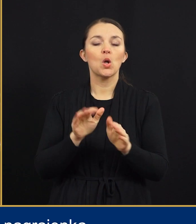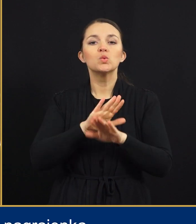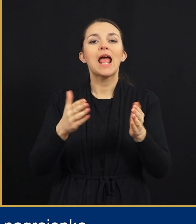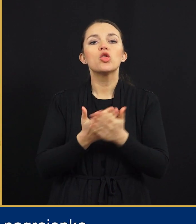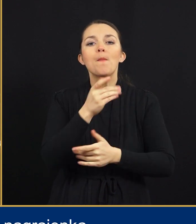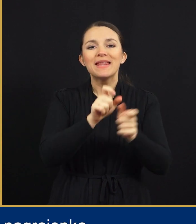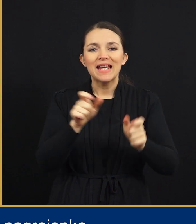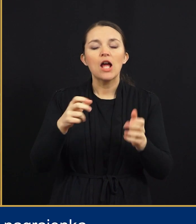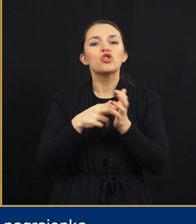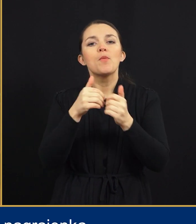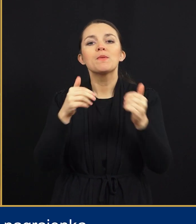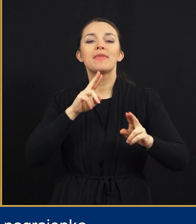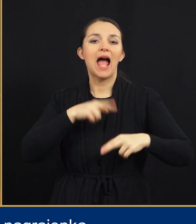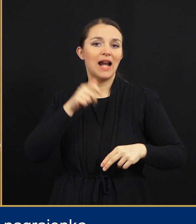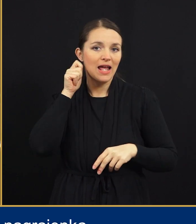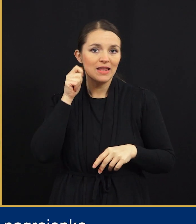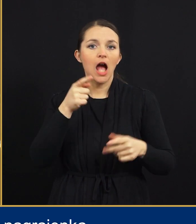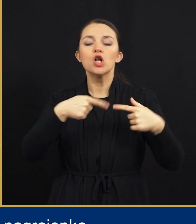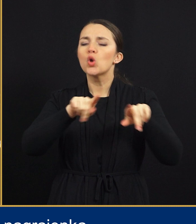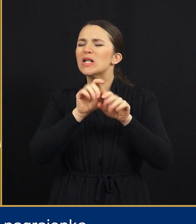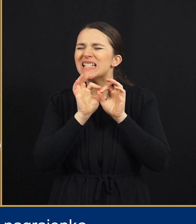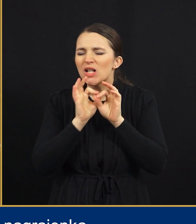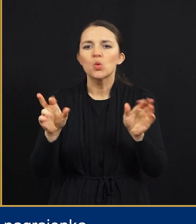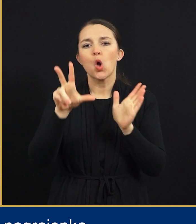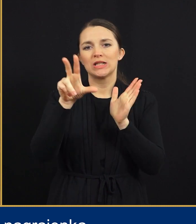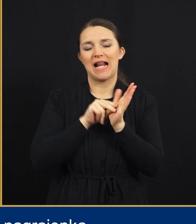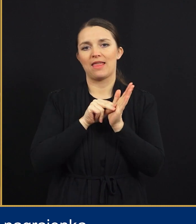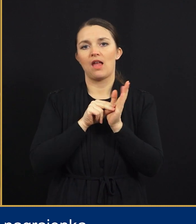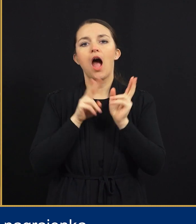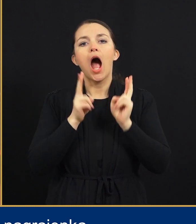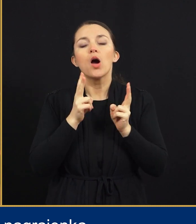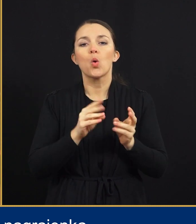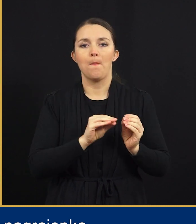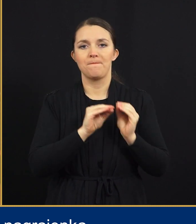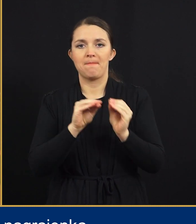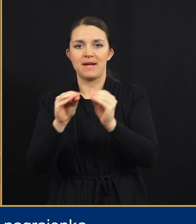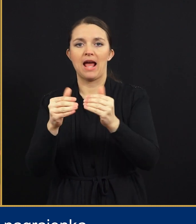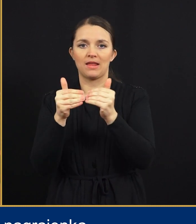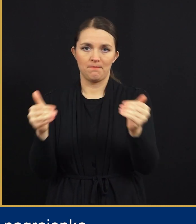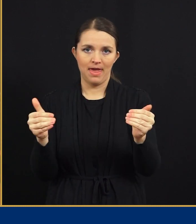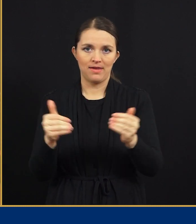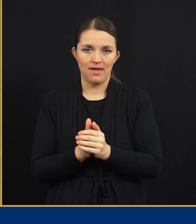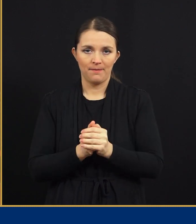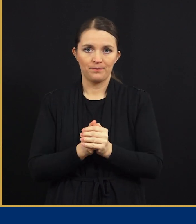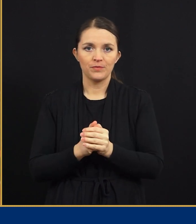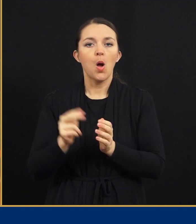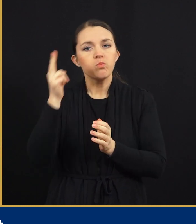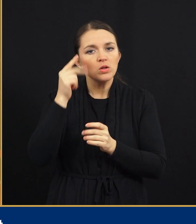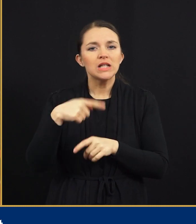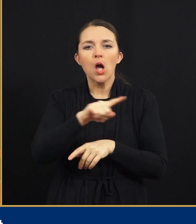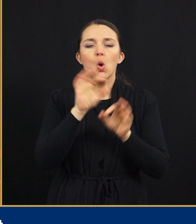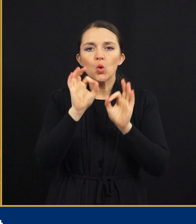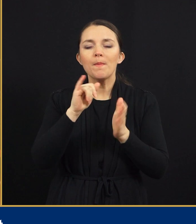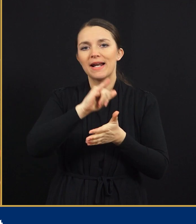Vse nominiranke, še posebej pa nagrajenka, so gotovo vzgled, kako premikati meje.